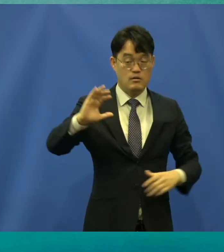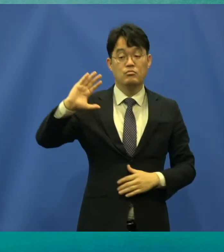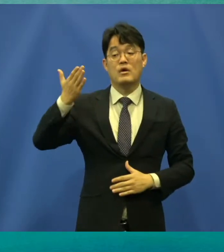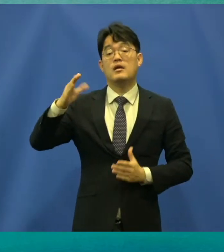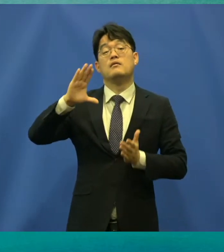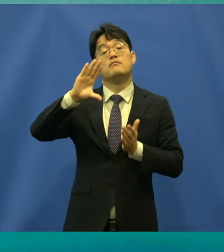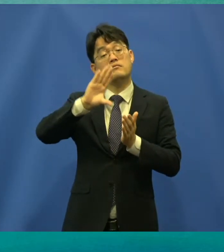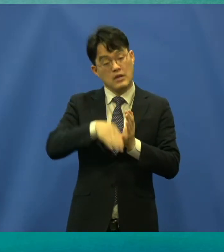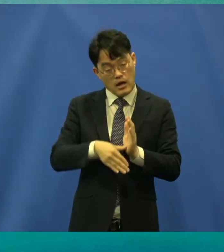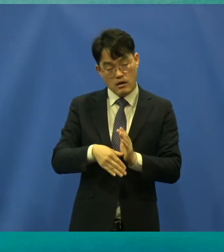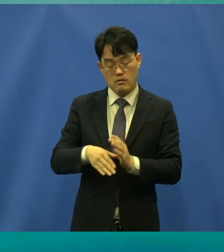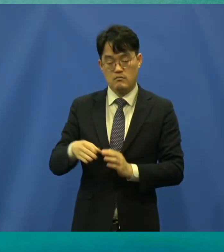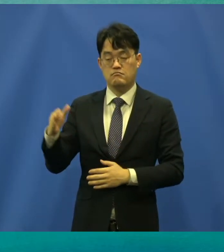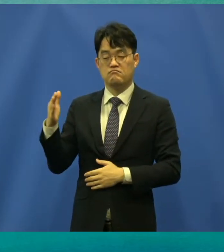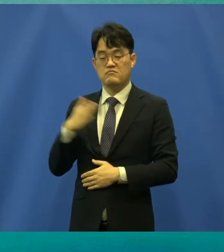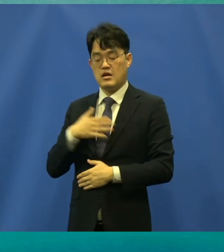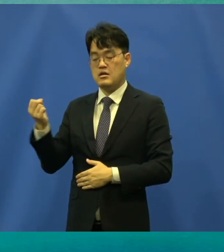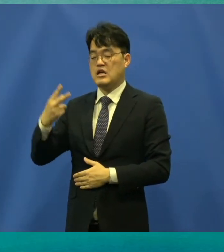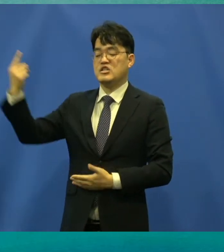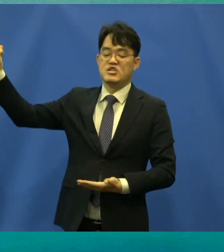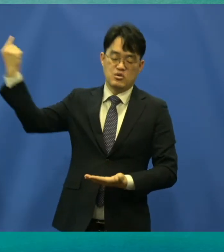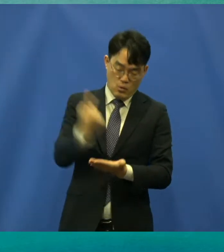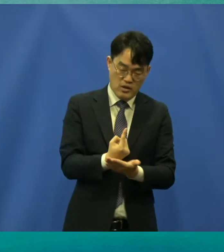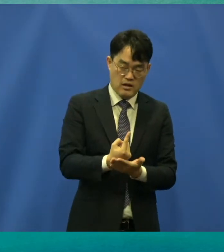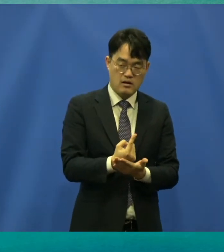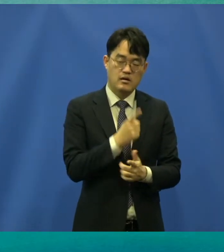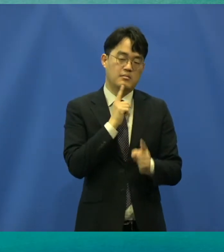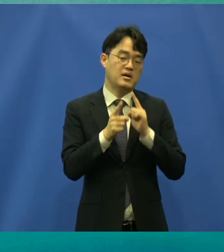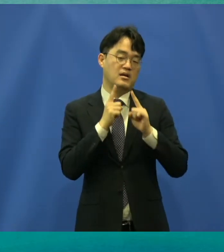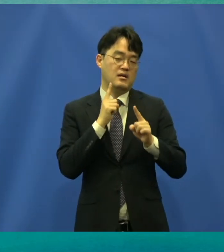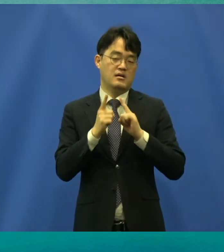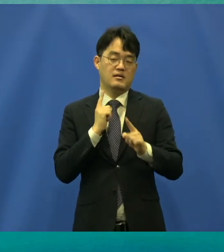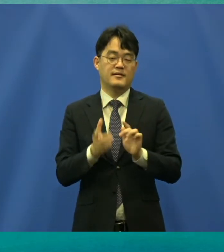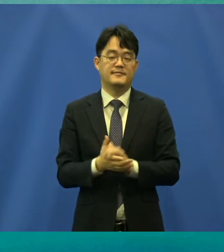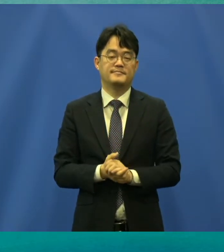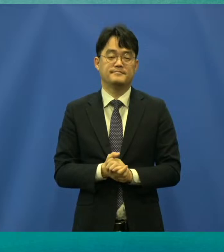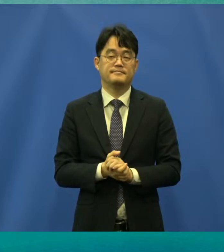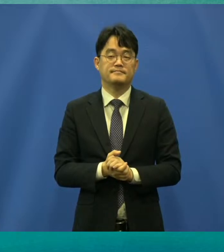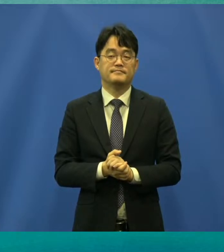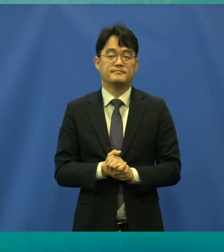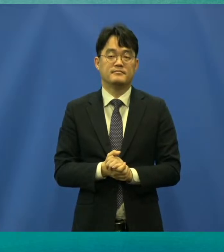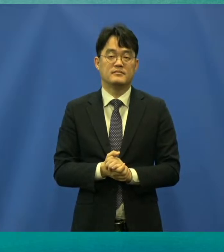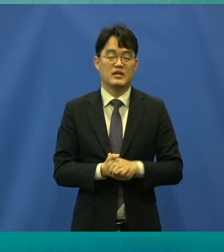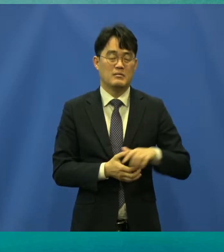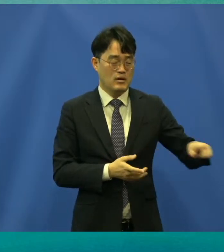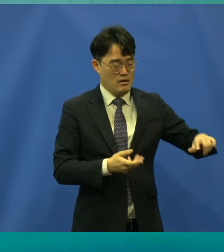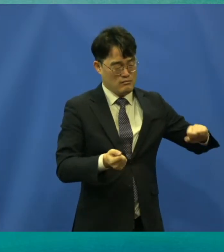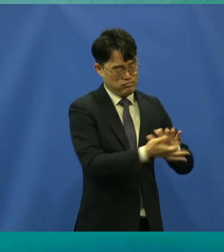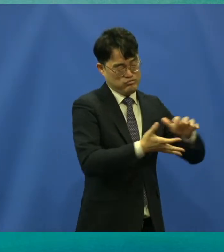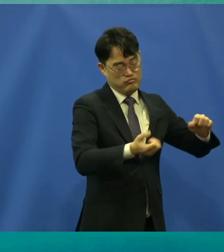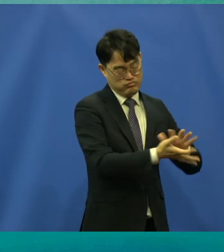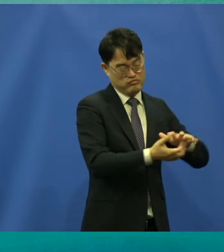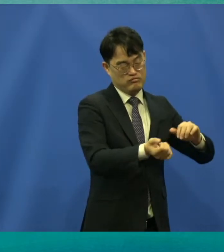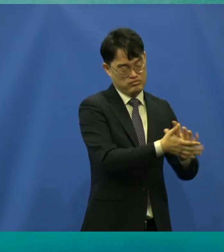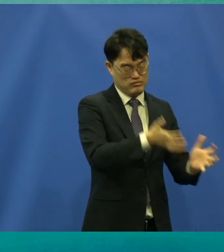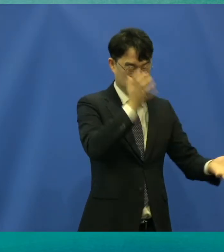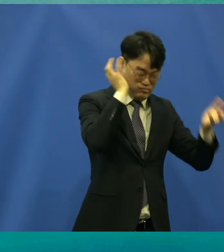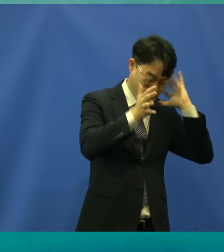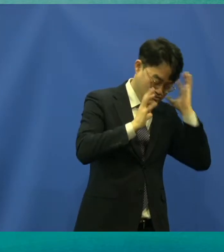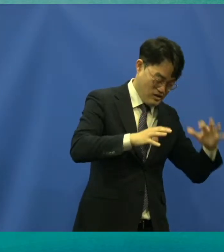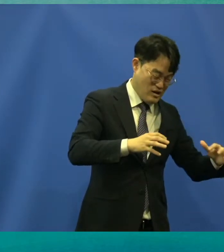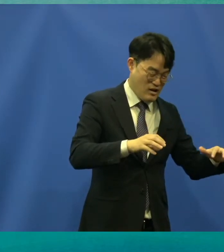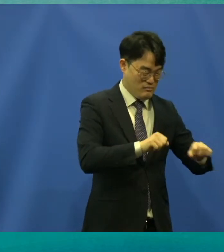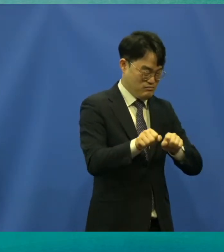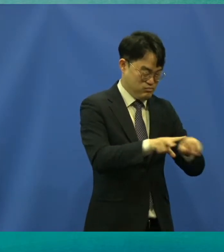그제야 끝이 오리라. 여러분 앞에 많은 얘기들은 시작에 불과했어요. 그건